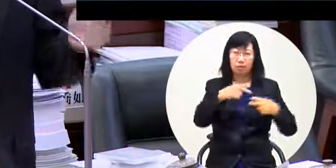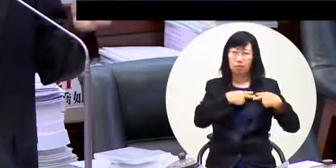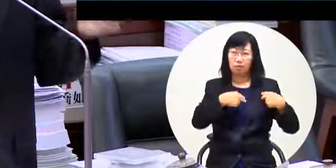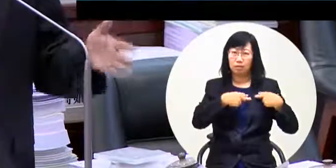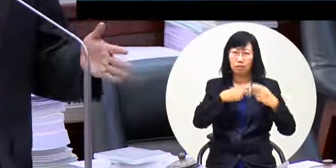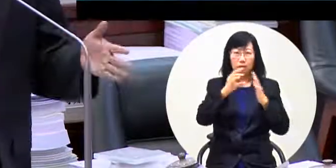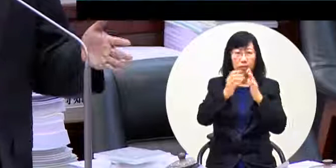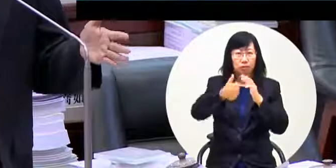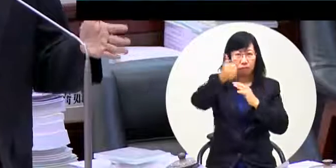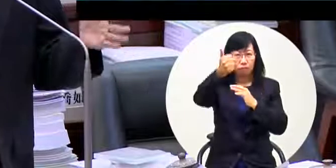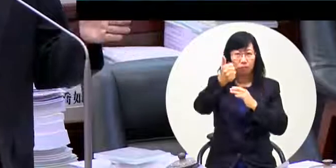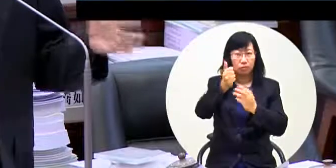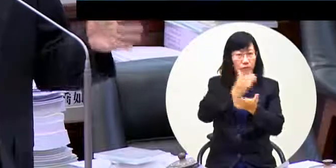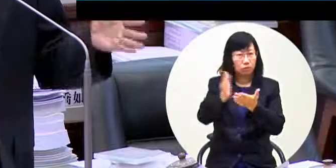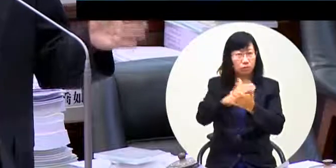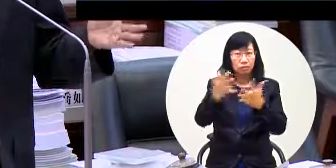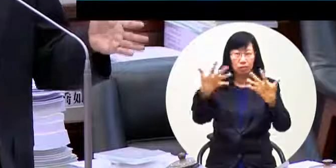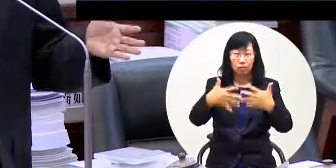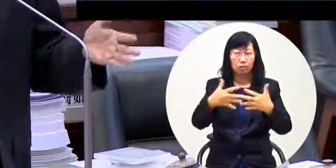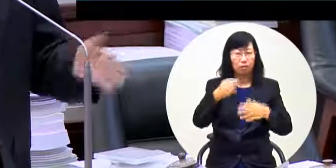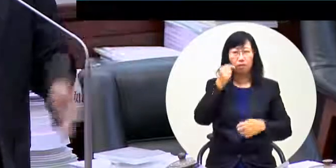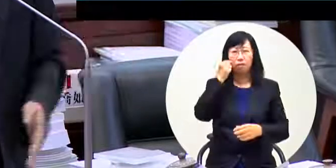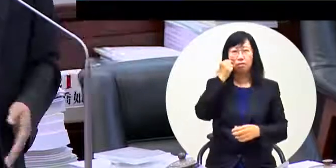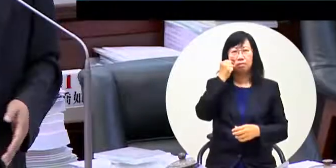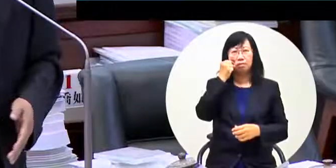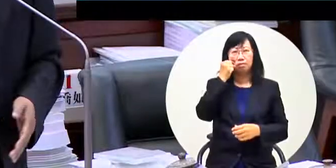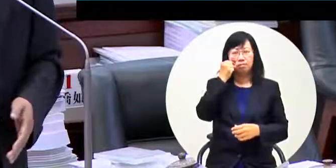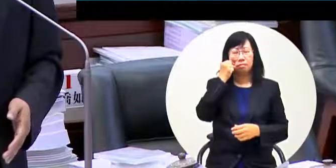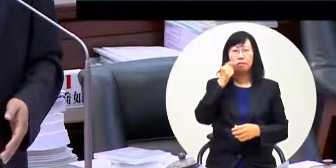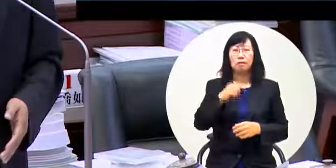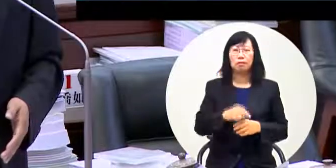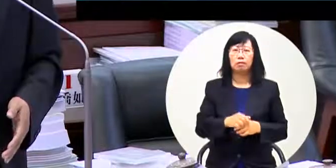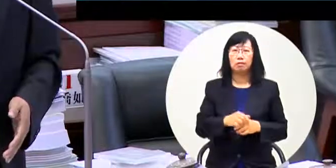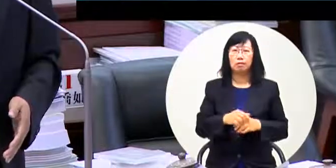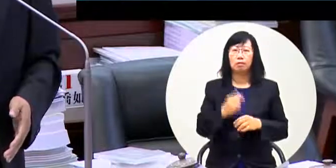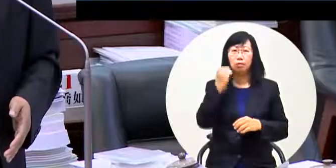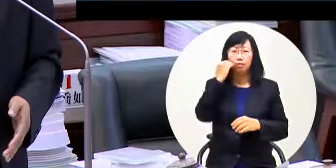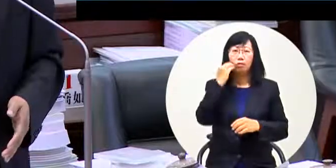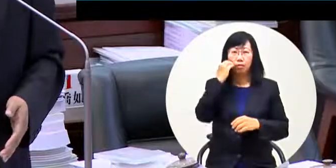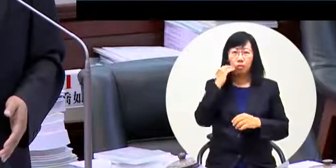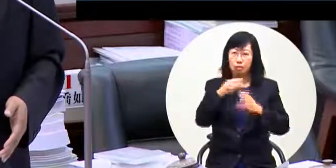我们把所有的空气品质来做一个比较，